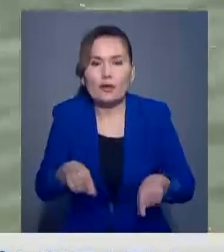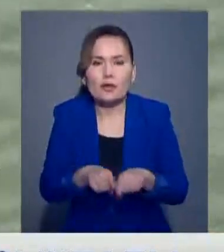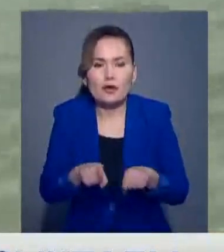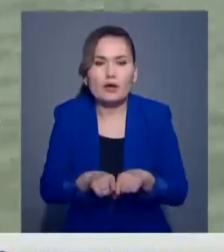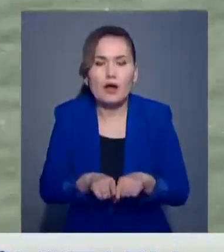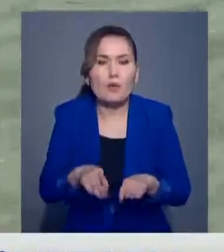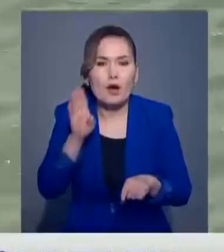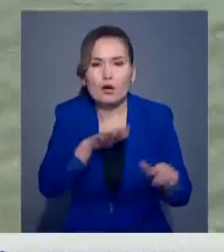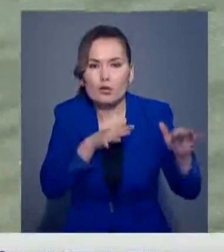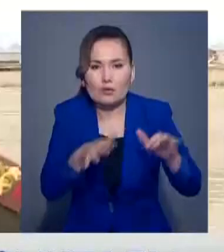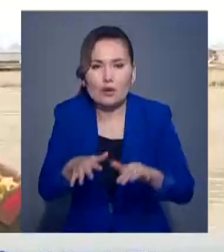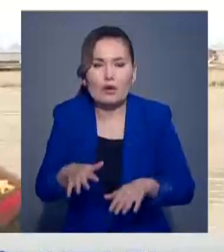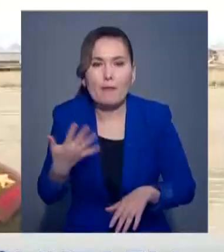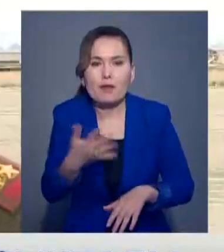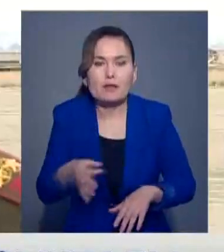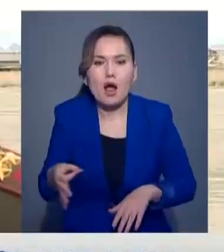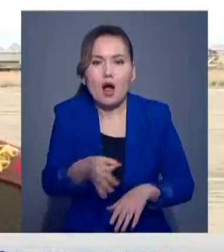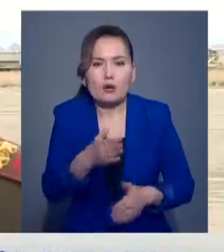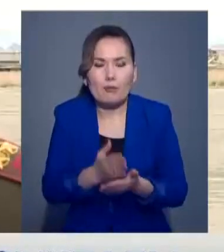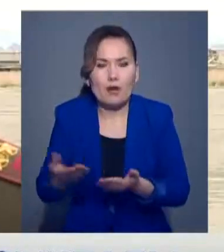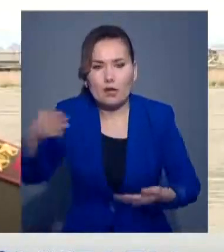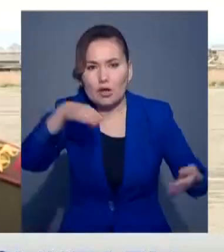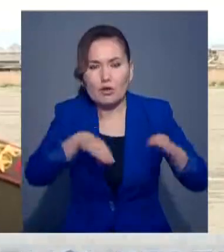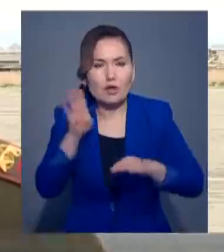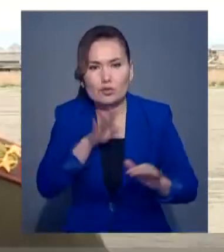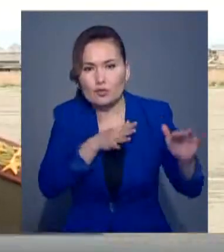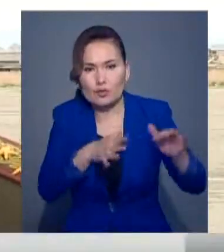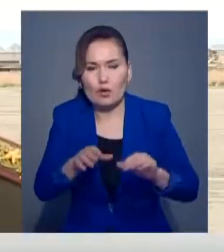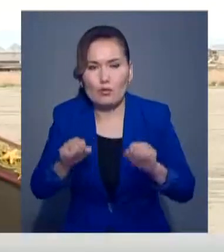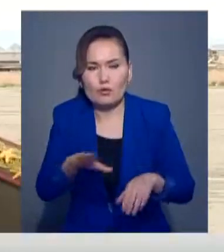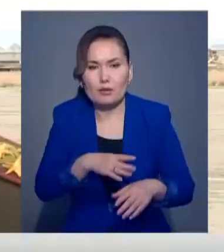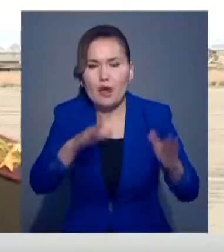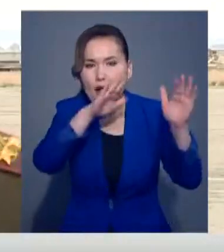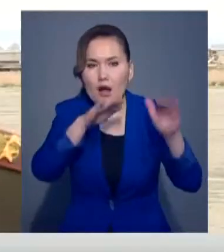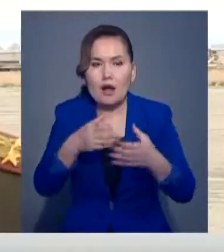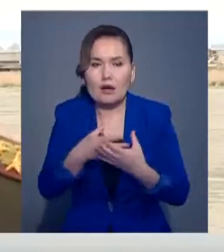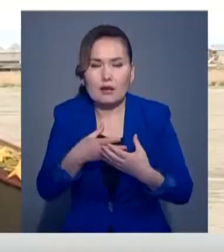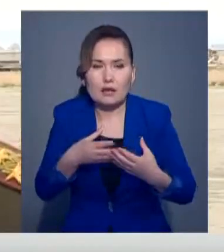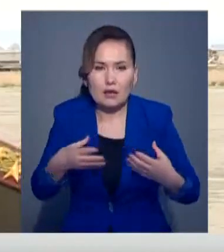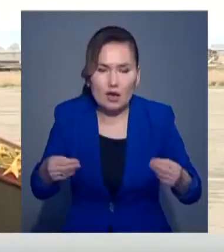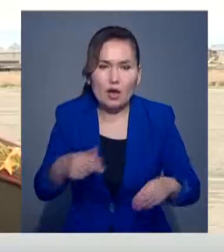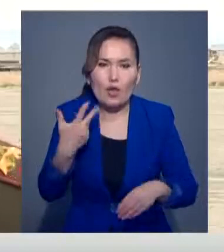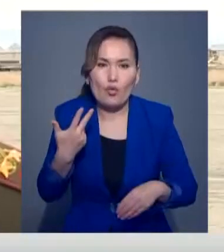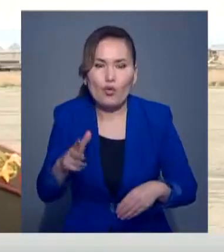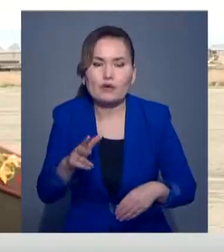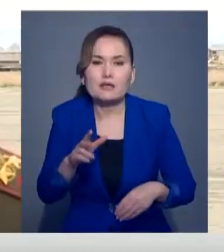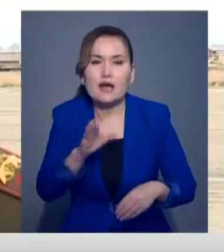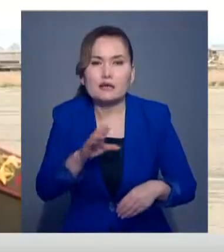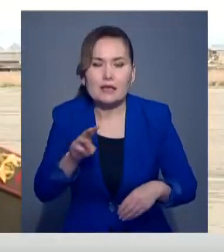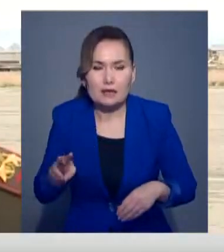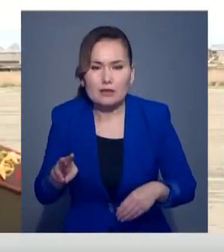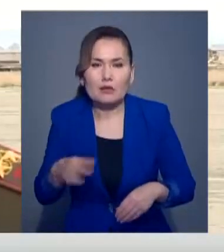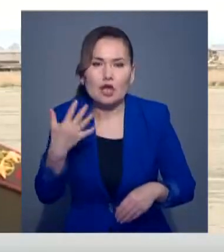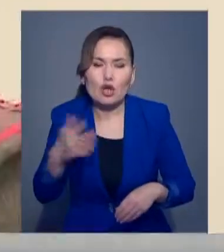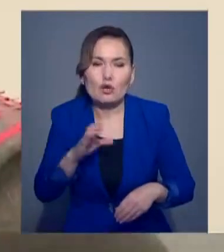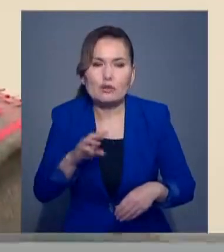таулы 5 аудан бар. Тау бөктерінде қардың қалыңдығы бір 30 сантиметр, 50 сантиметр де